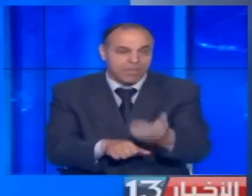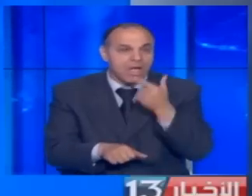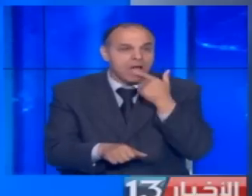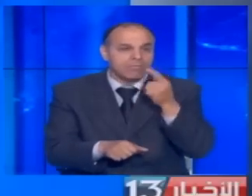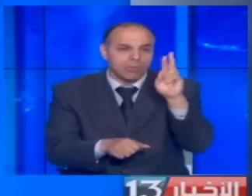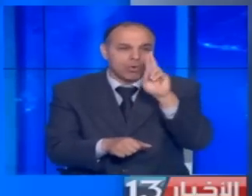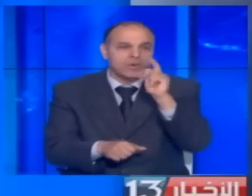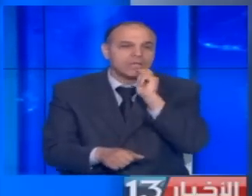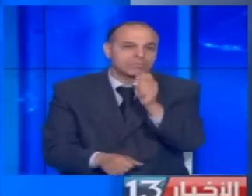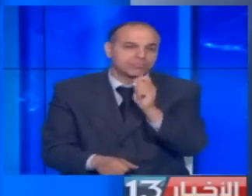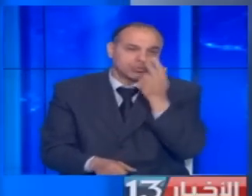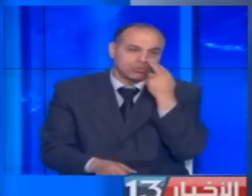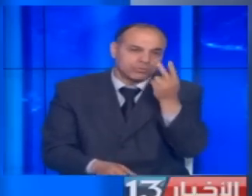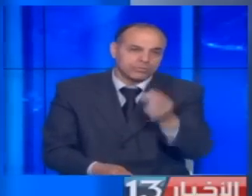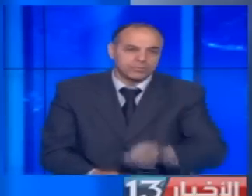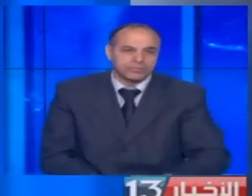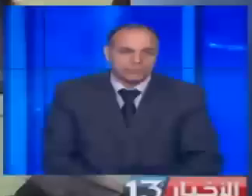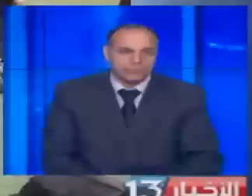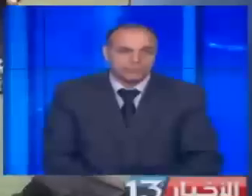الروبرتاج الثاني